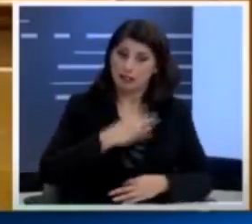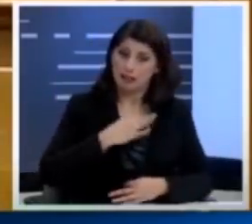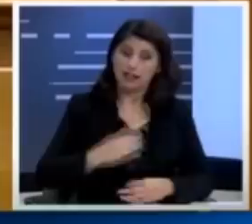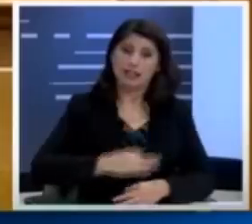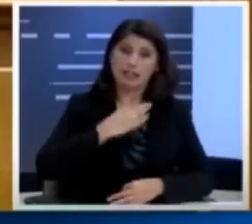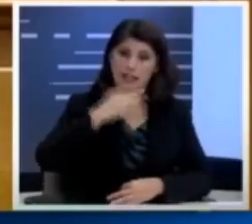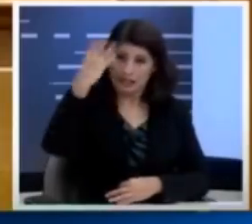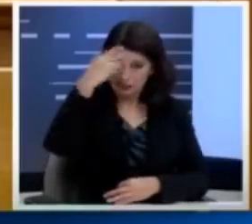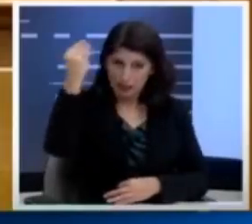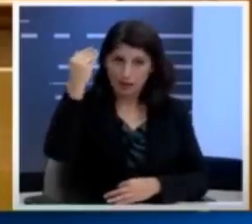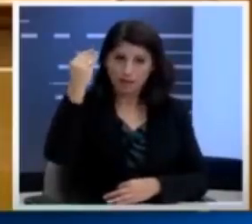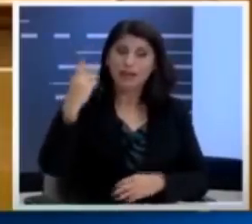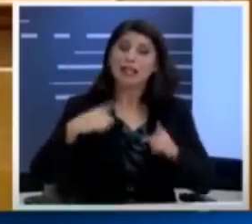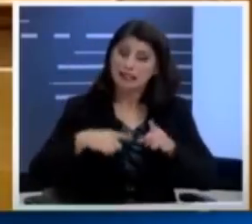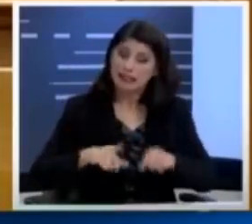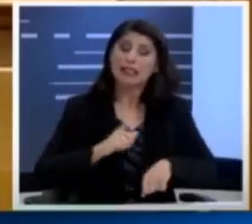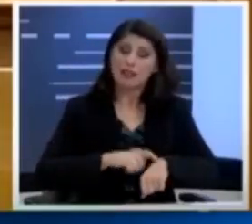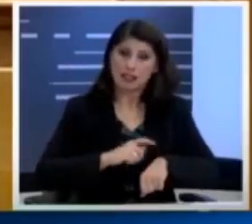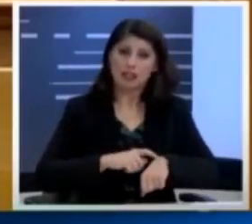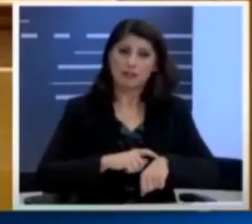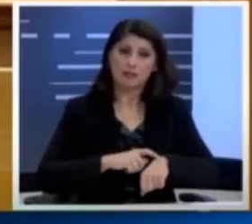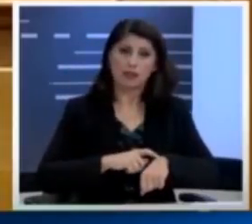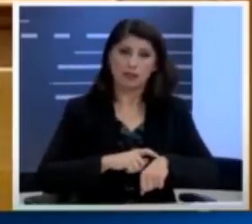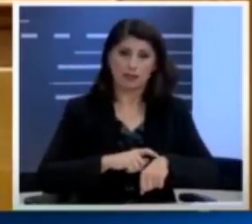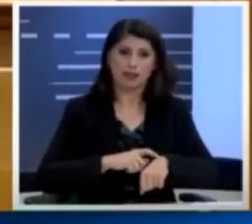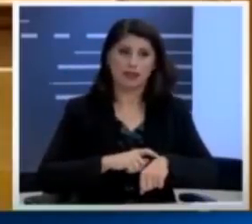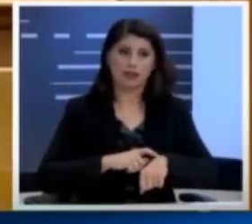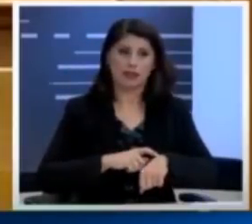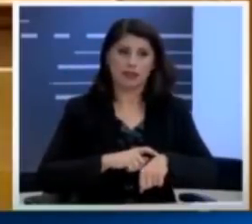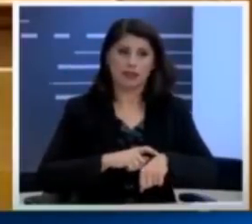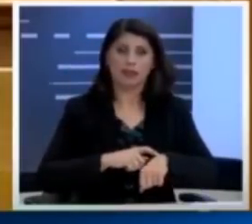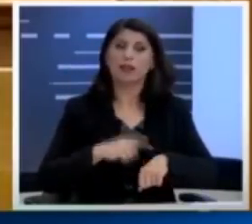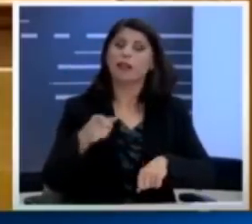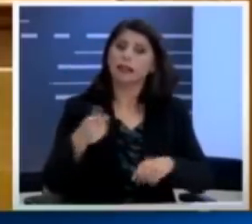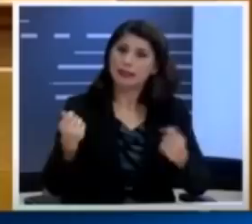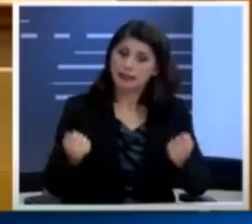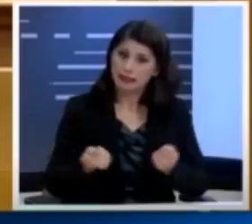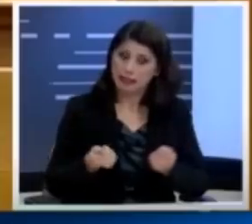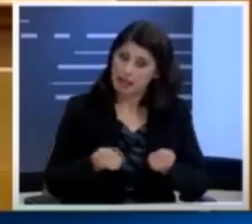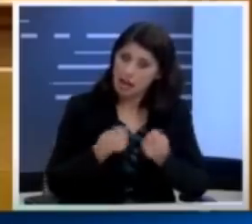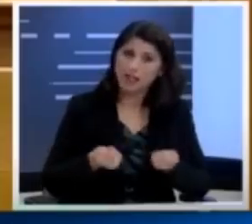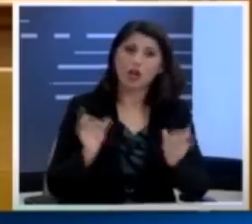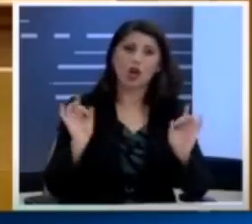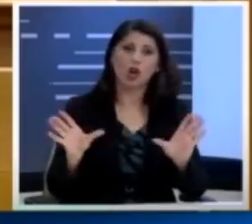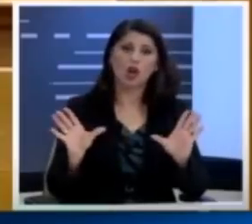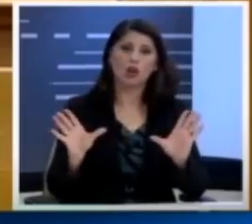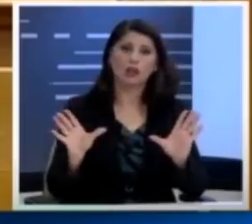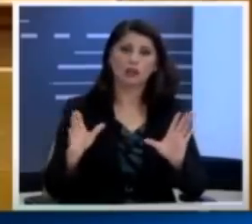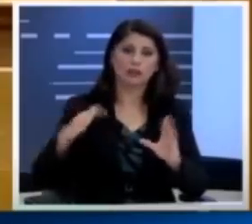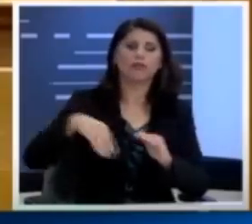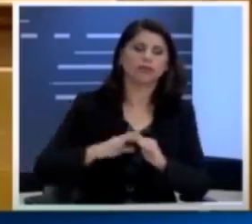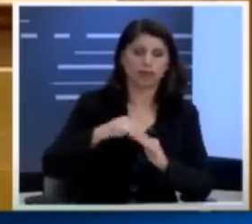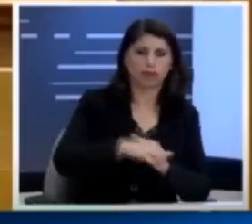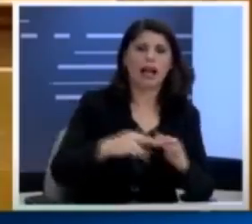κύριε Τσίπρα, την ίδια στιγμή, ενώ η κυβέρνησή σας υλοποιεί χωρίς ταλαντεύσεις